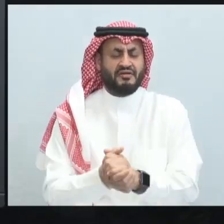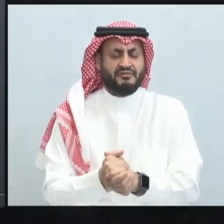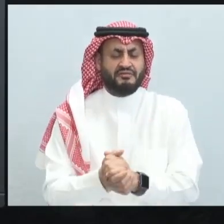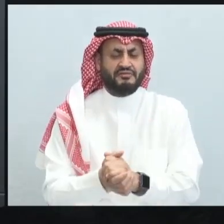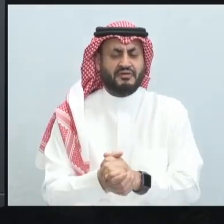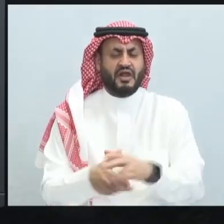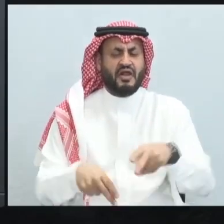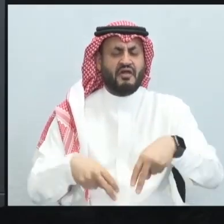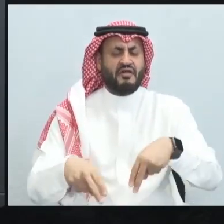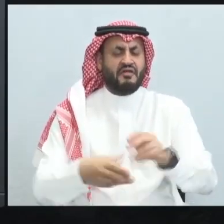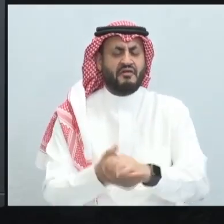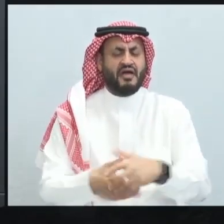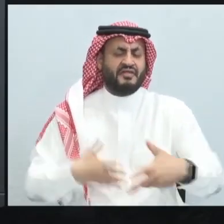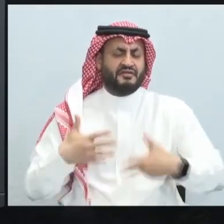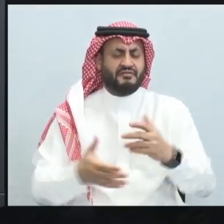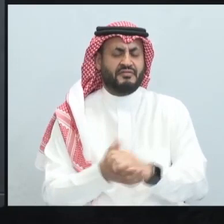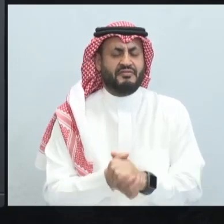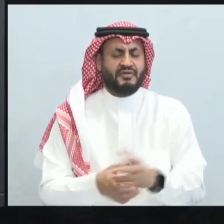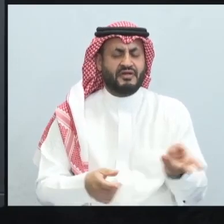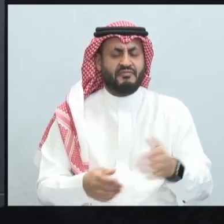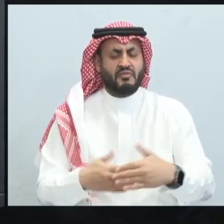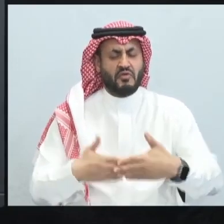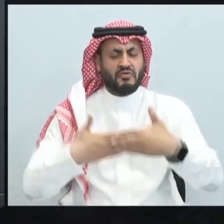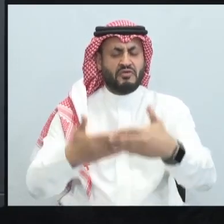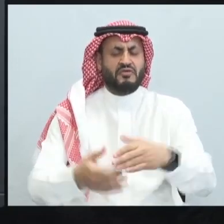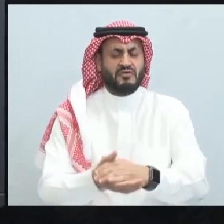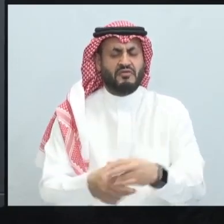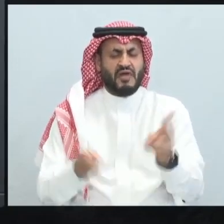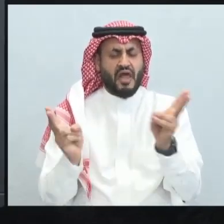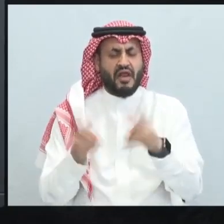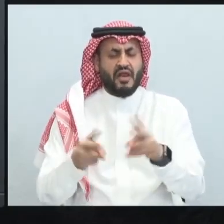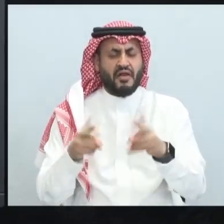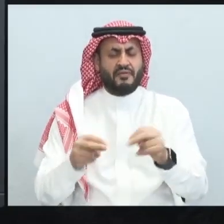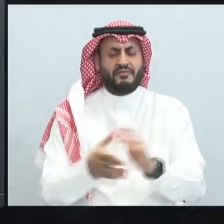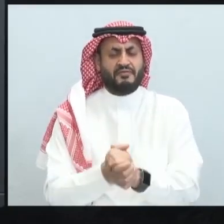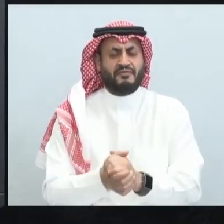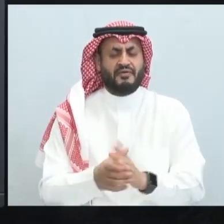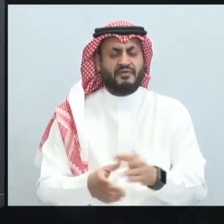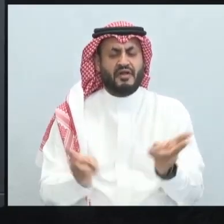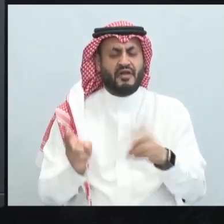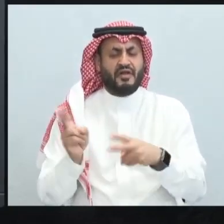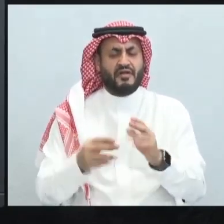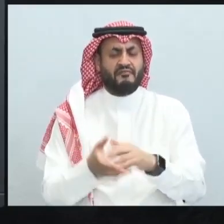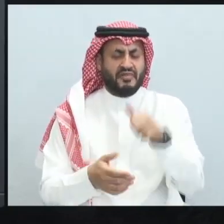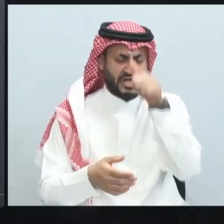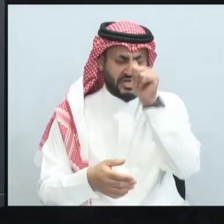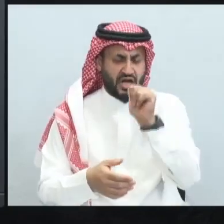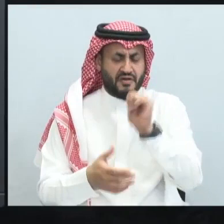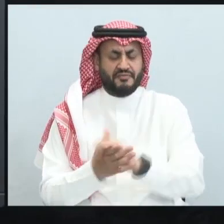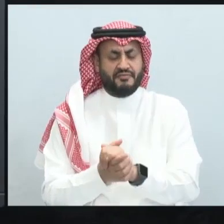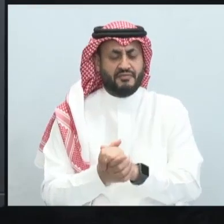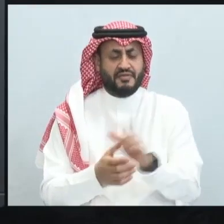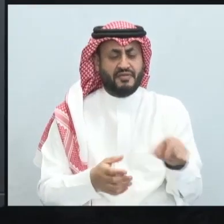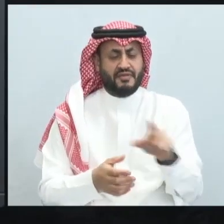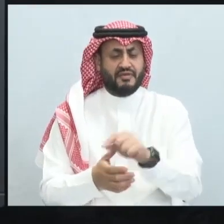كان هذا المزاح ربما اوصلهم الى الشقاق والى التنافر فيما بينهم ومن ذلك